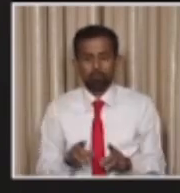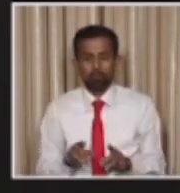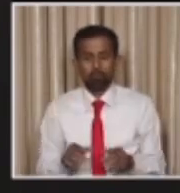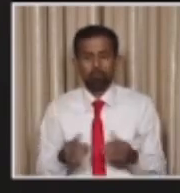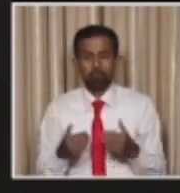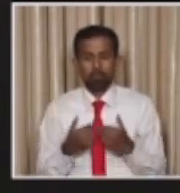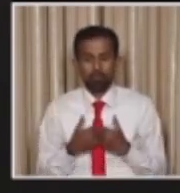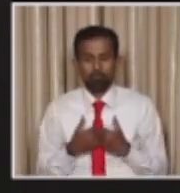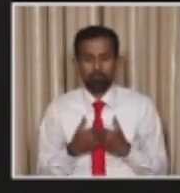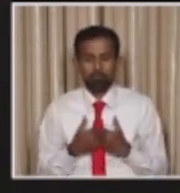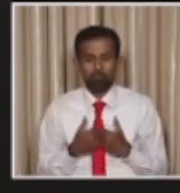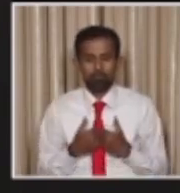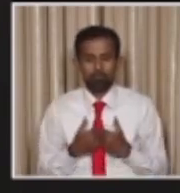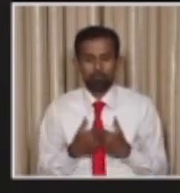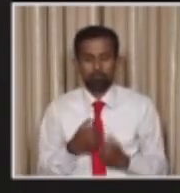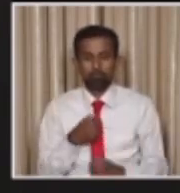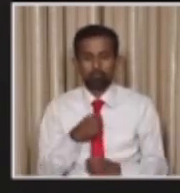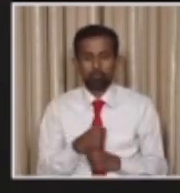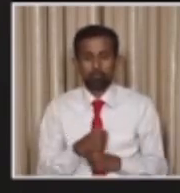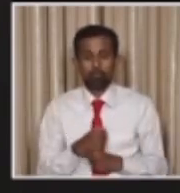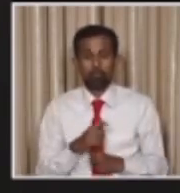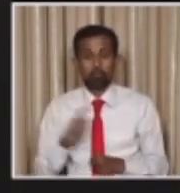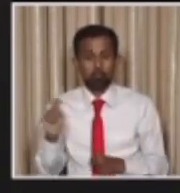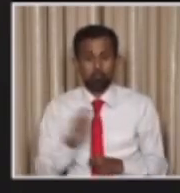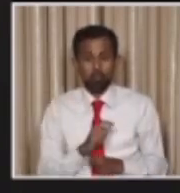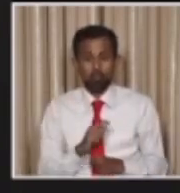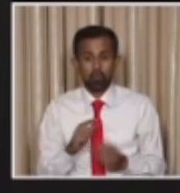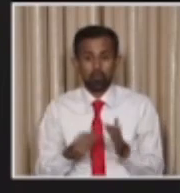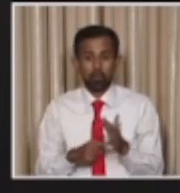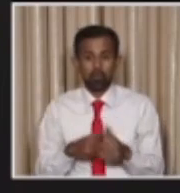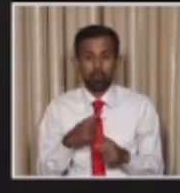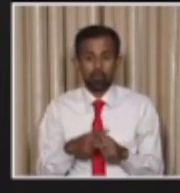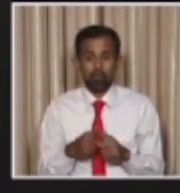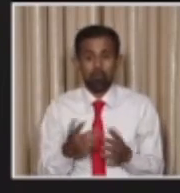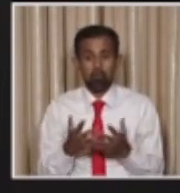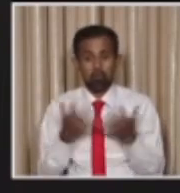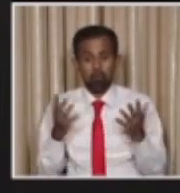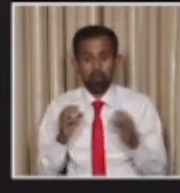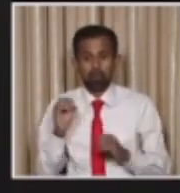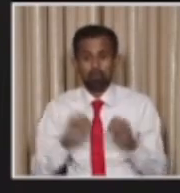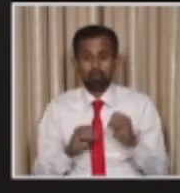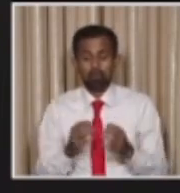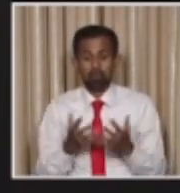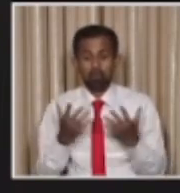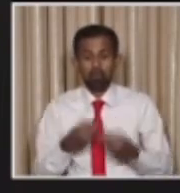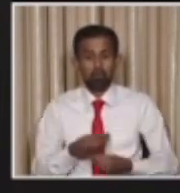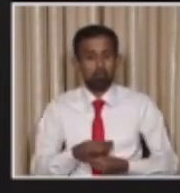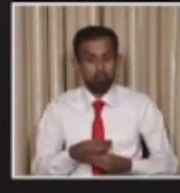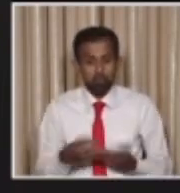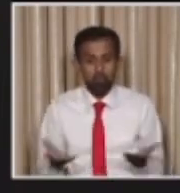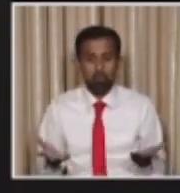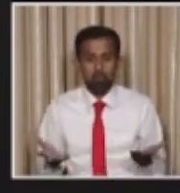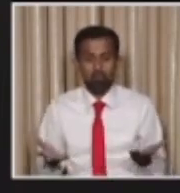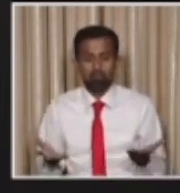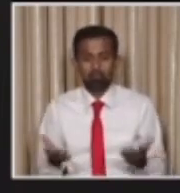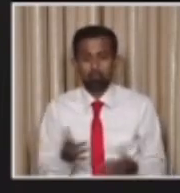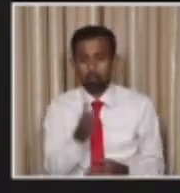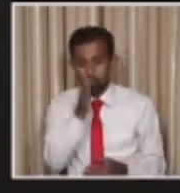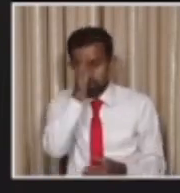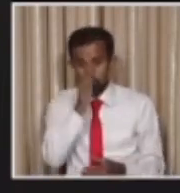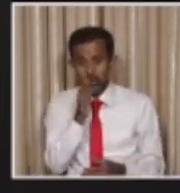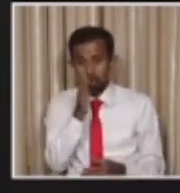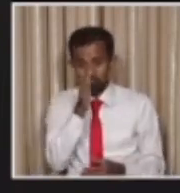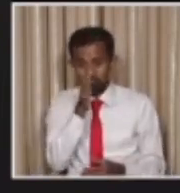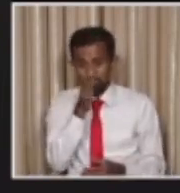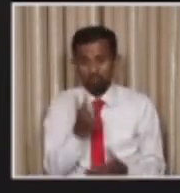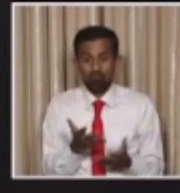අපිට රජයට හිමි කරගන්න තියෙන බදු ගණනාවක් 100ට ගණනාවක් අහිමි වෙනවා. දැන් මේකේ වංචා දූෂණ